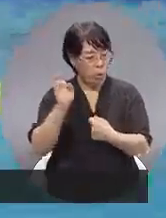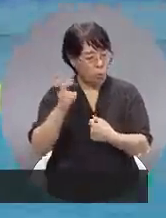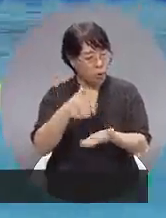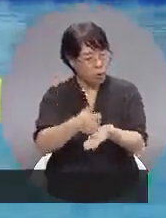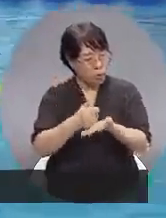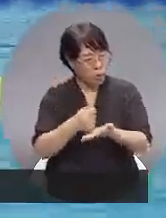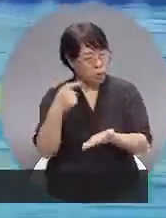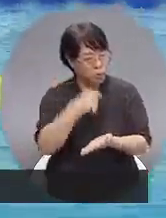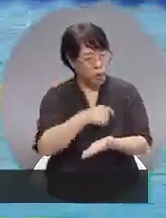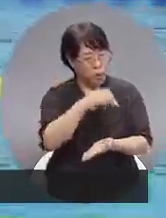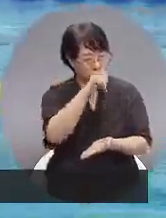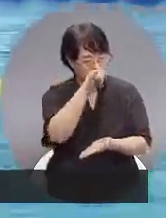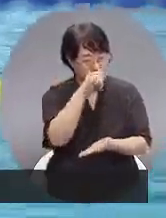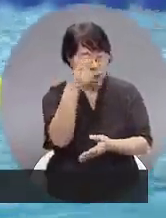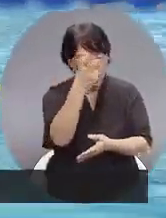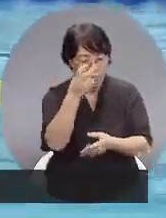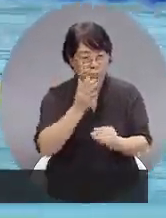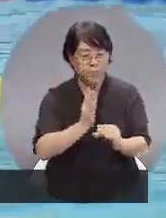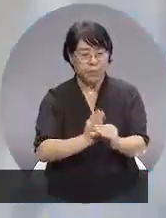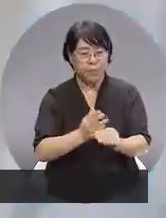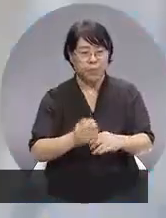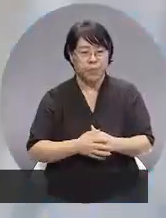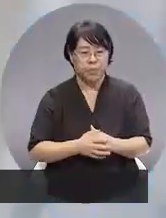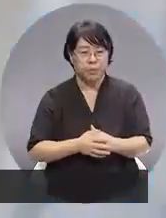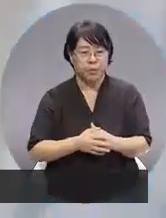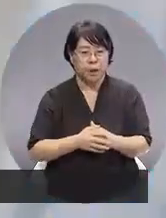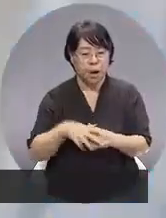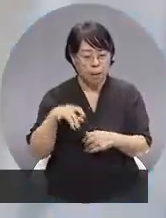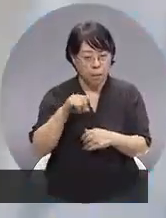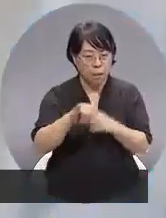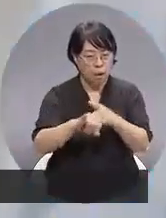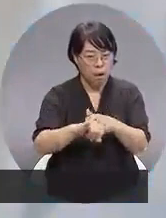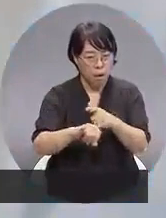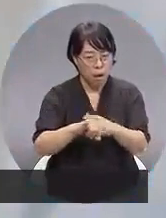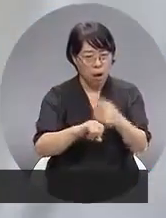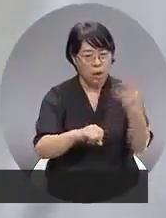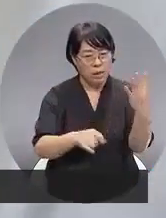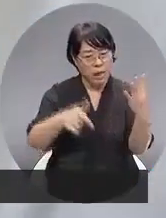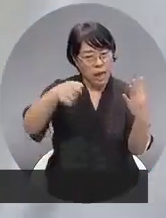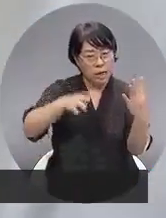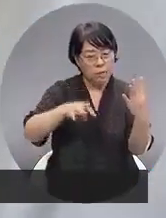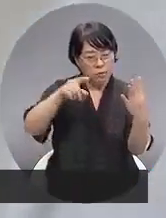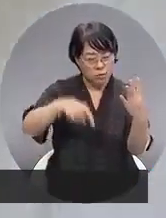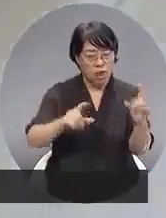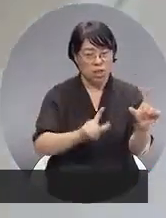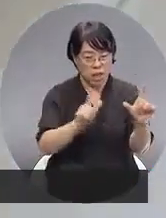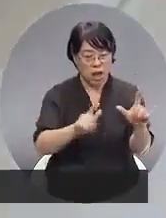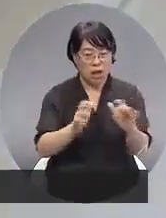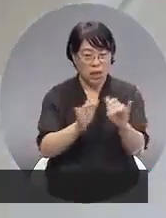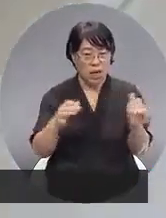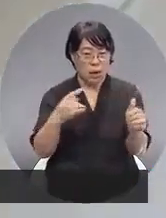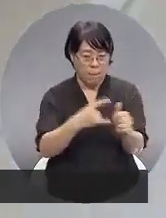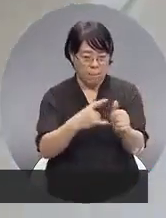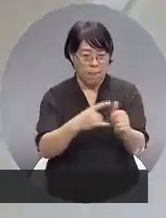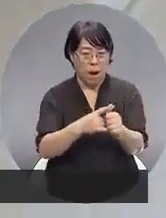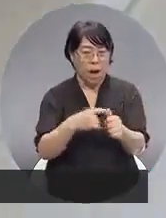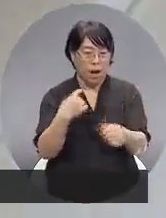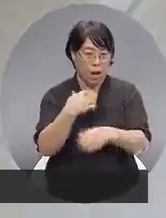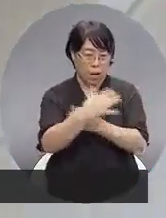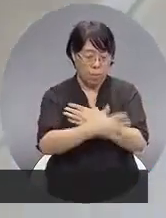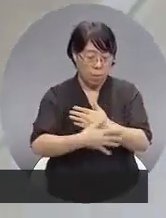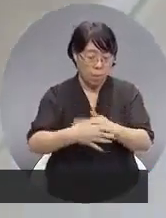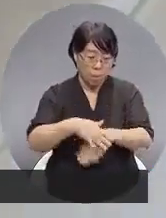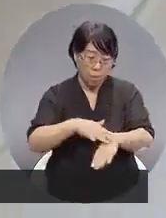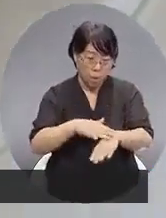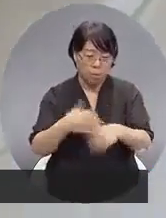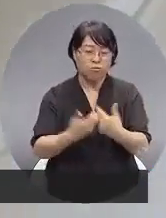있진 않을지 예의주시하고 있습니다. 깔따구 유충은 사급수에 사는 지표생물로 사람에게 알레르기성 질환을